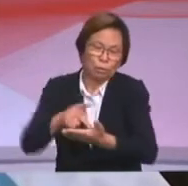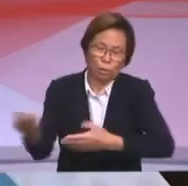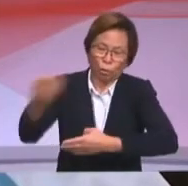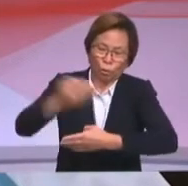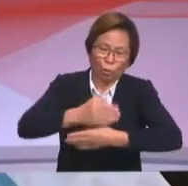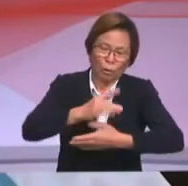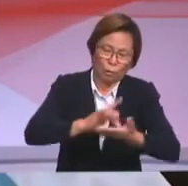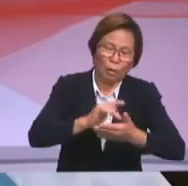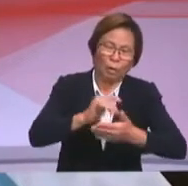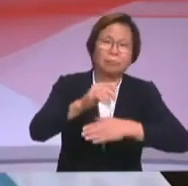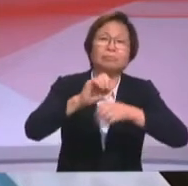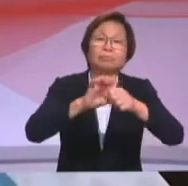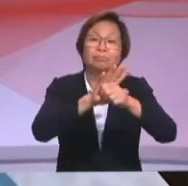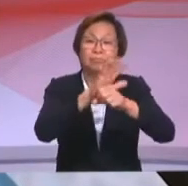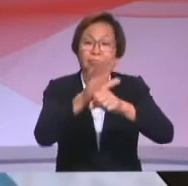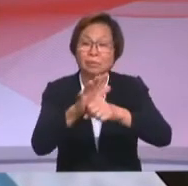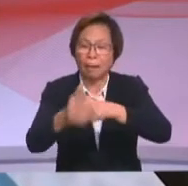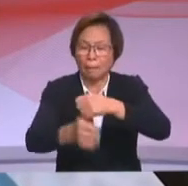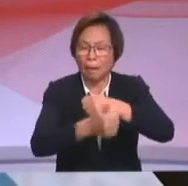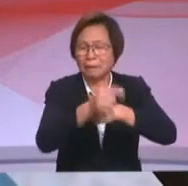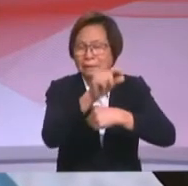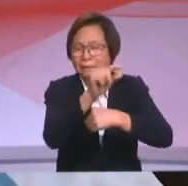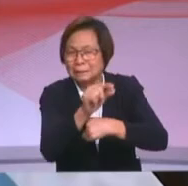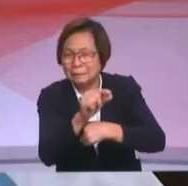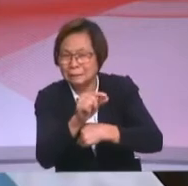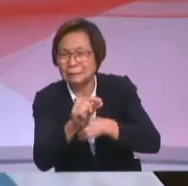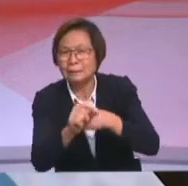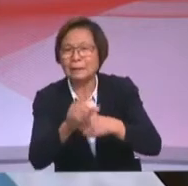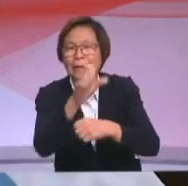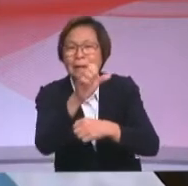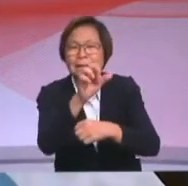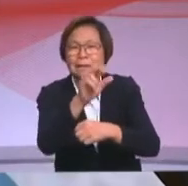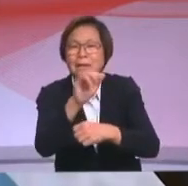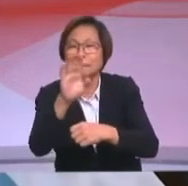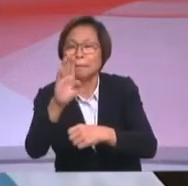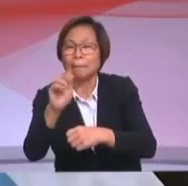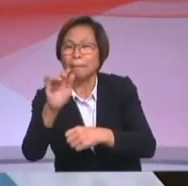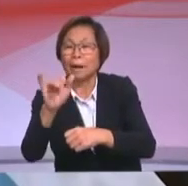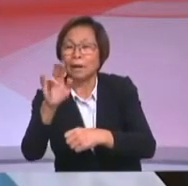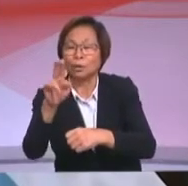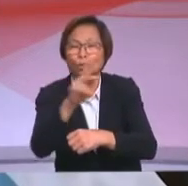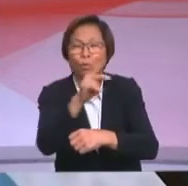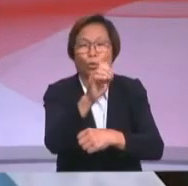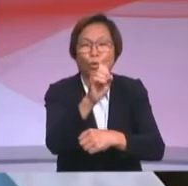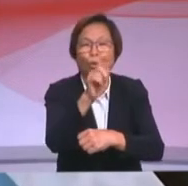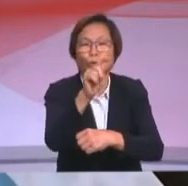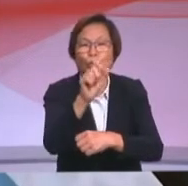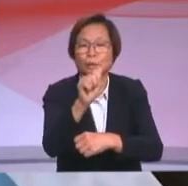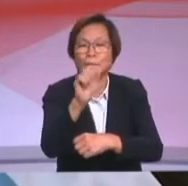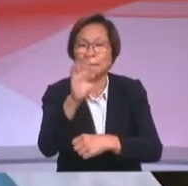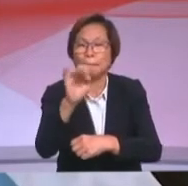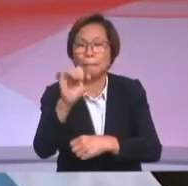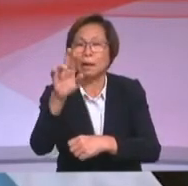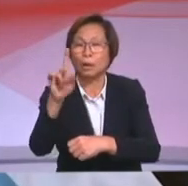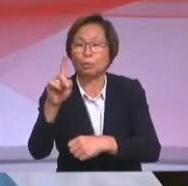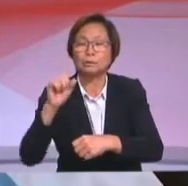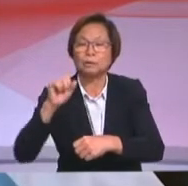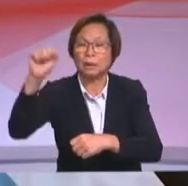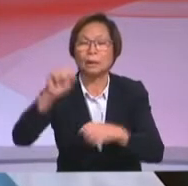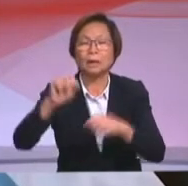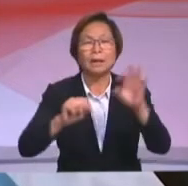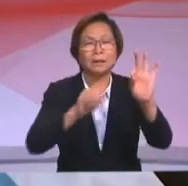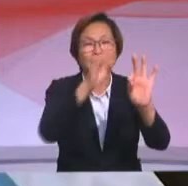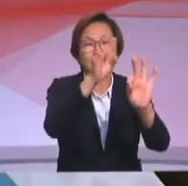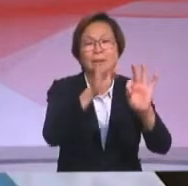dan rawatan COVID-19 berisiko rendah Sri Bayu Pirasan, Kota Belud, Sabah. Sehingga 9 November